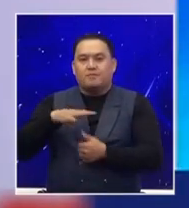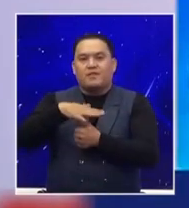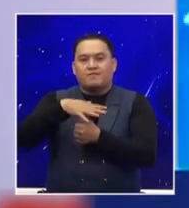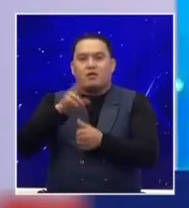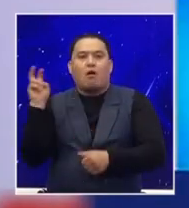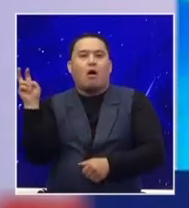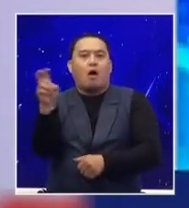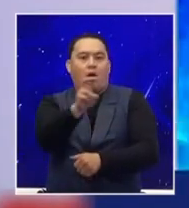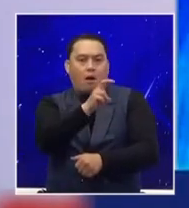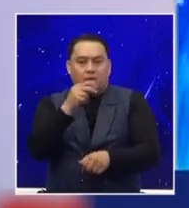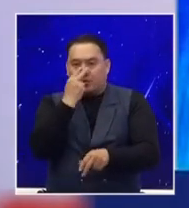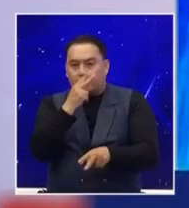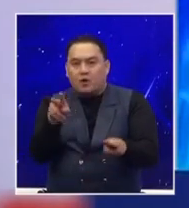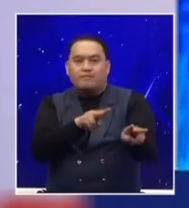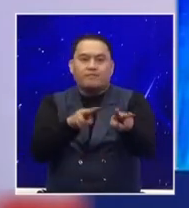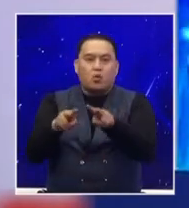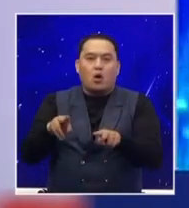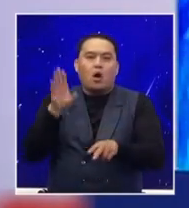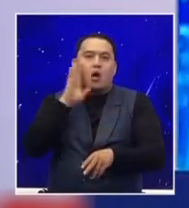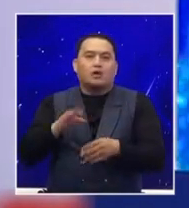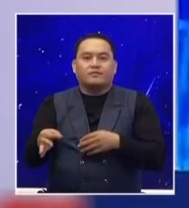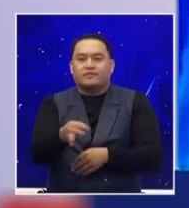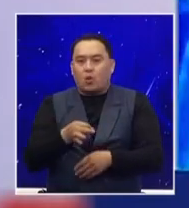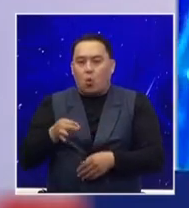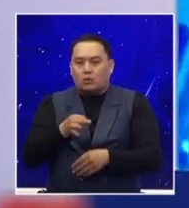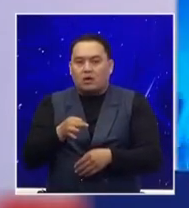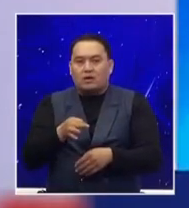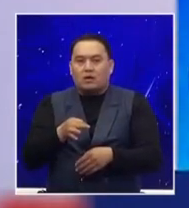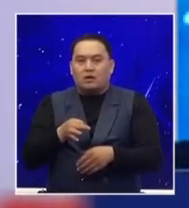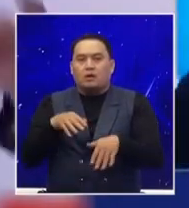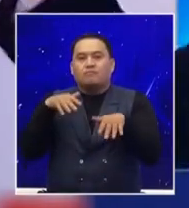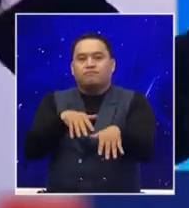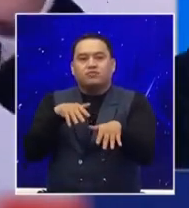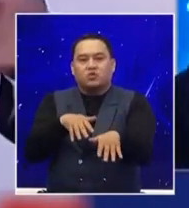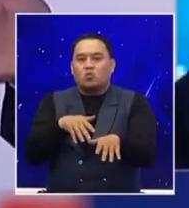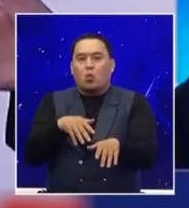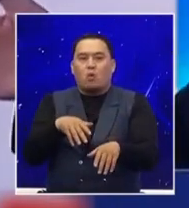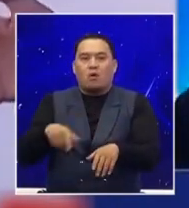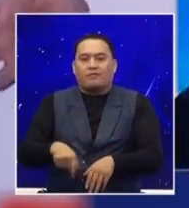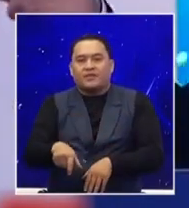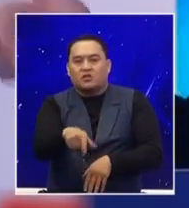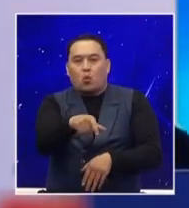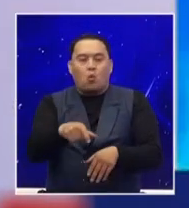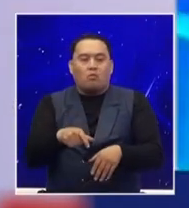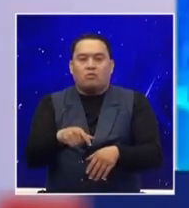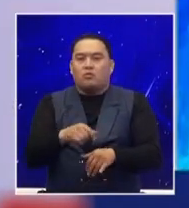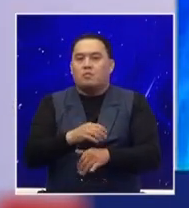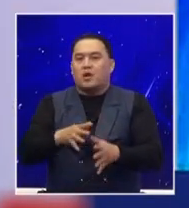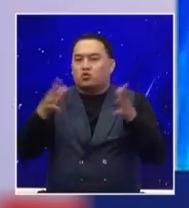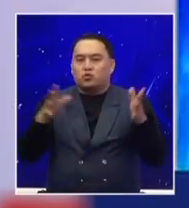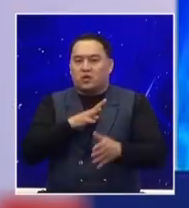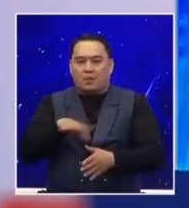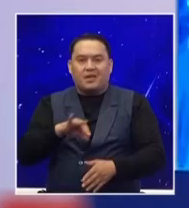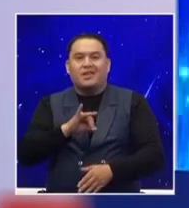вертолете летал, смотрел эти моренные озера. Вот, притока не было в реках. Это точно такая ситуация была и на